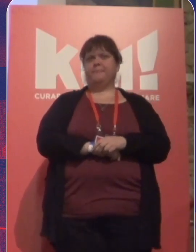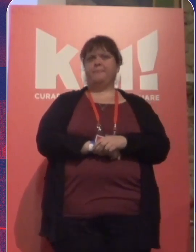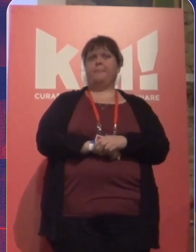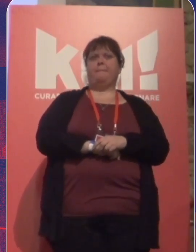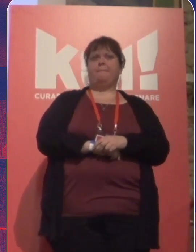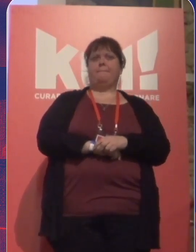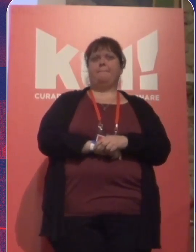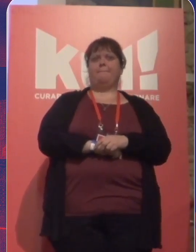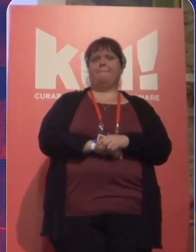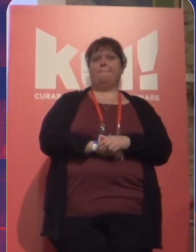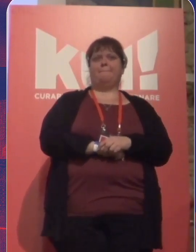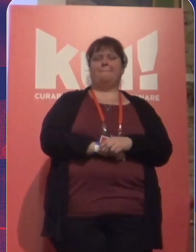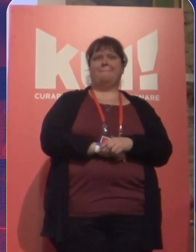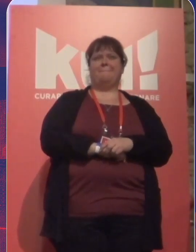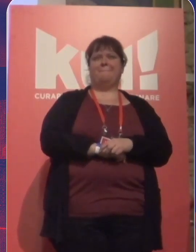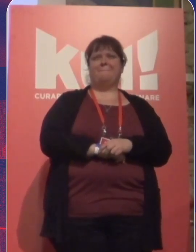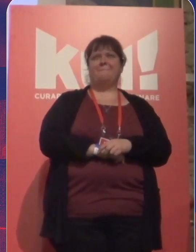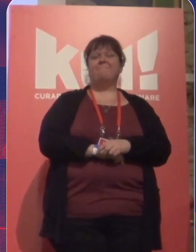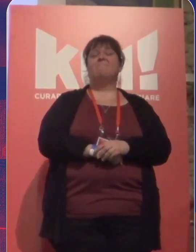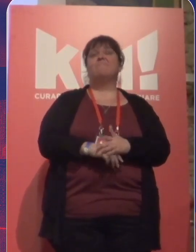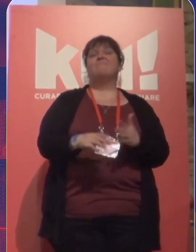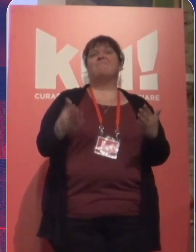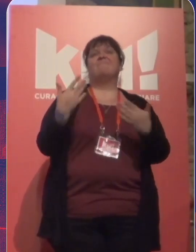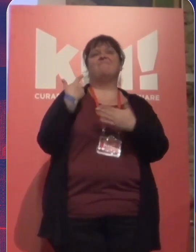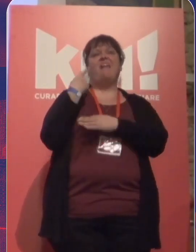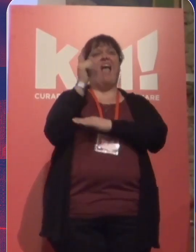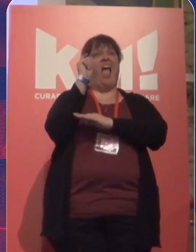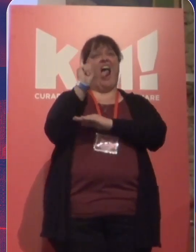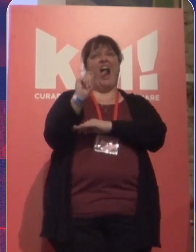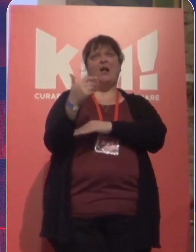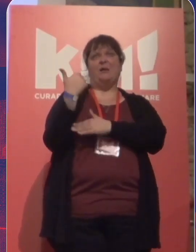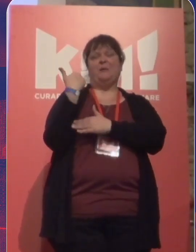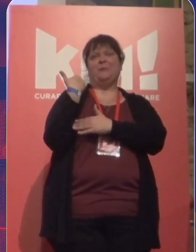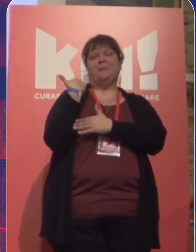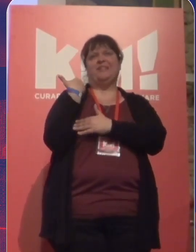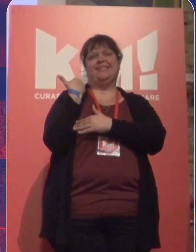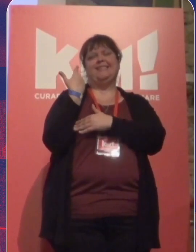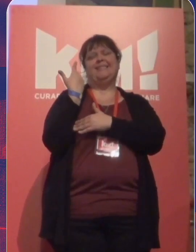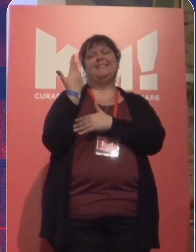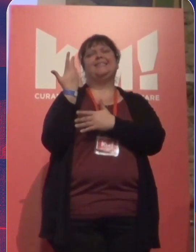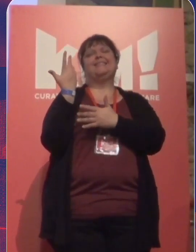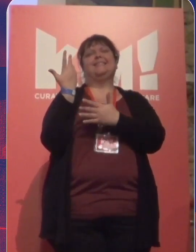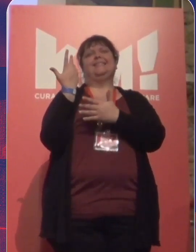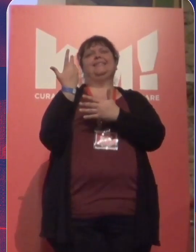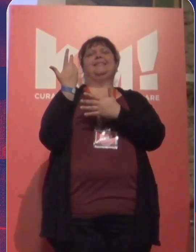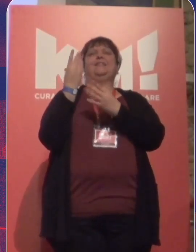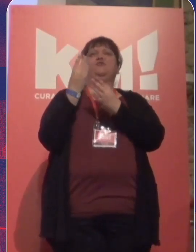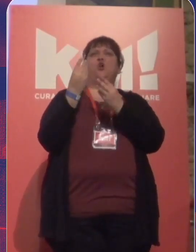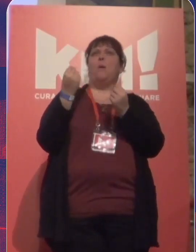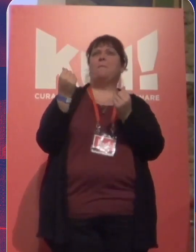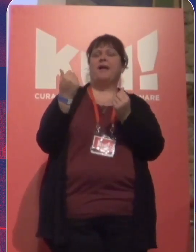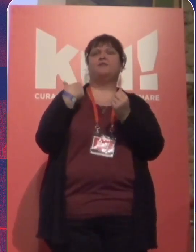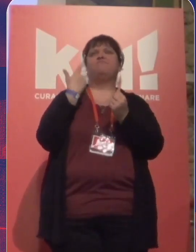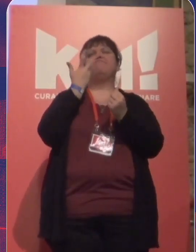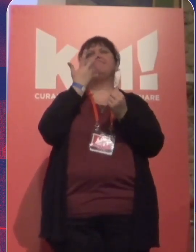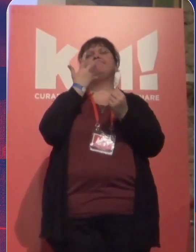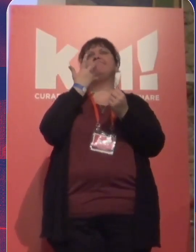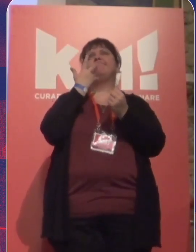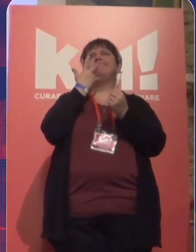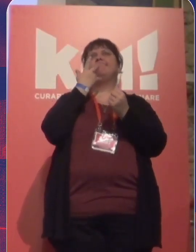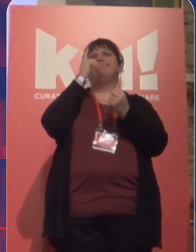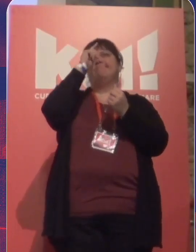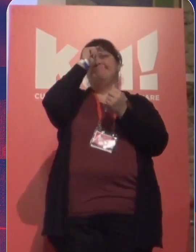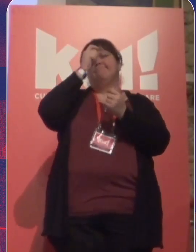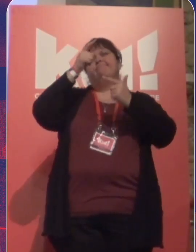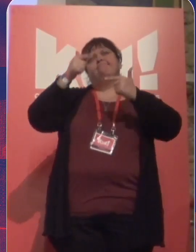che ci ha lasciato l'aprile l'aprile scorso ea cui voglio dedicare queste parole l'incontro